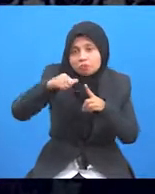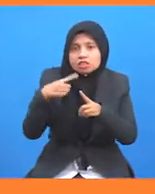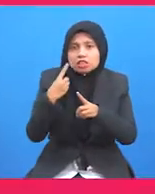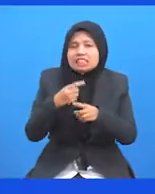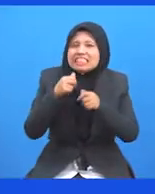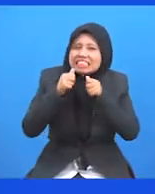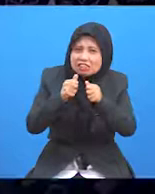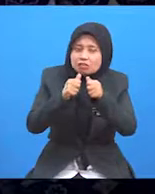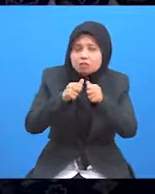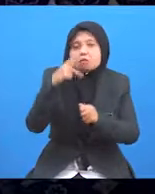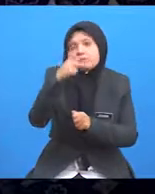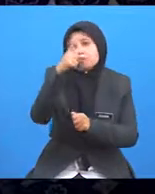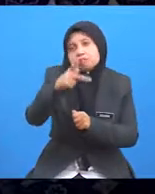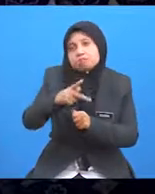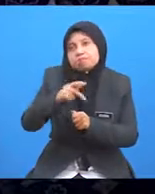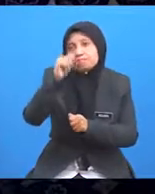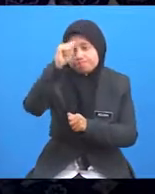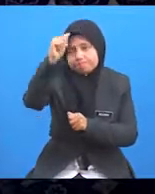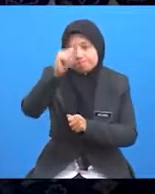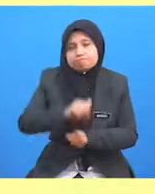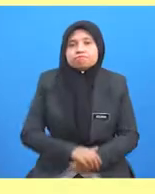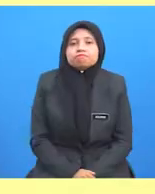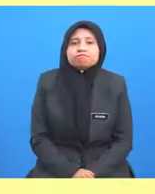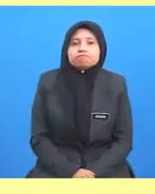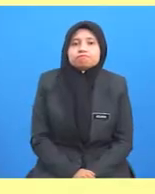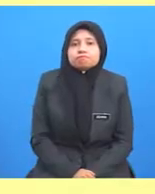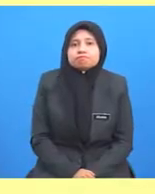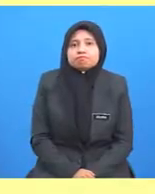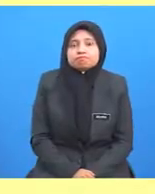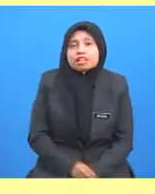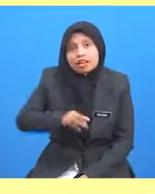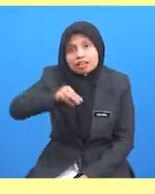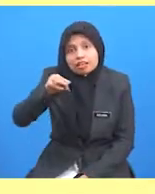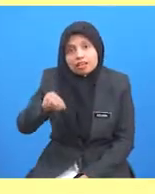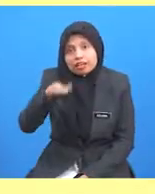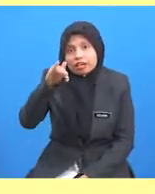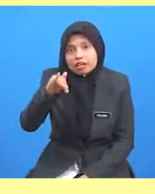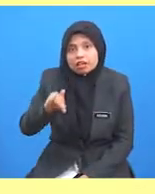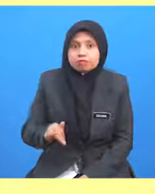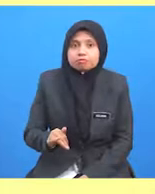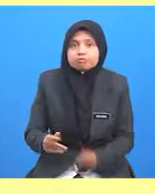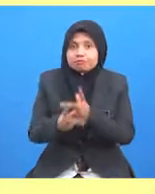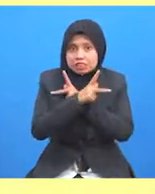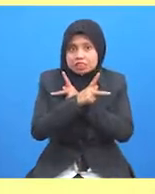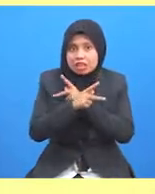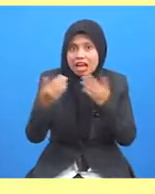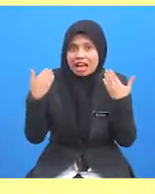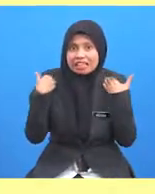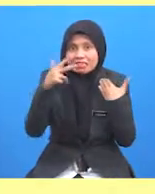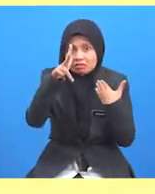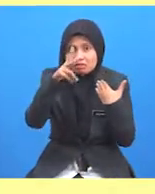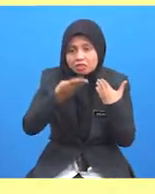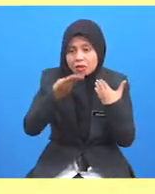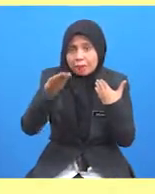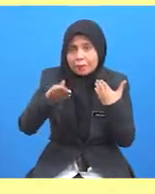Taala. Murid-murid yang dirahmati Allah, terdapat tiga tuntutan dalam ayat ini. Mari